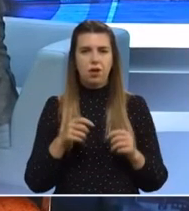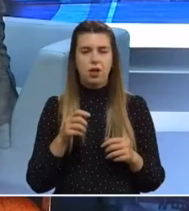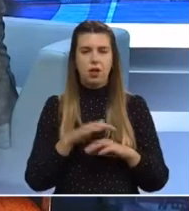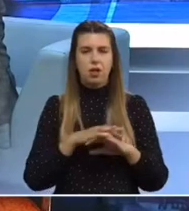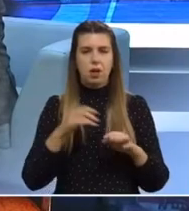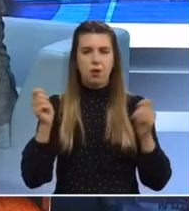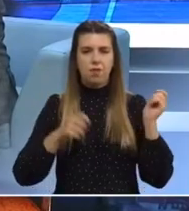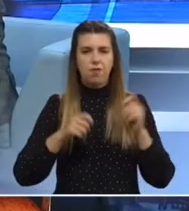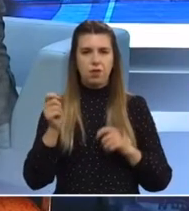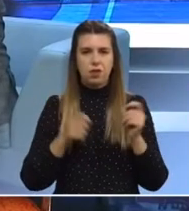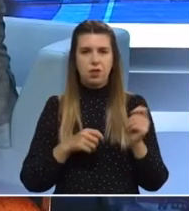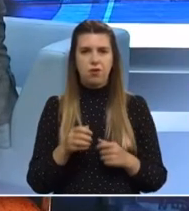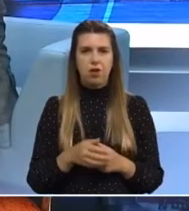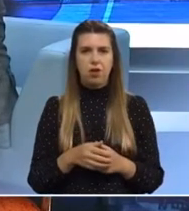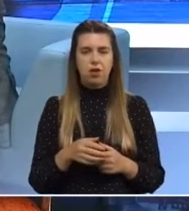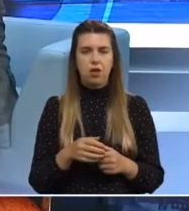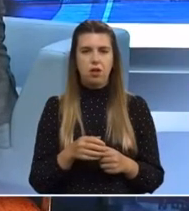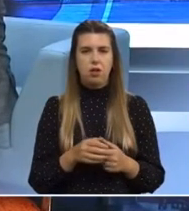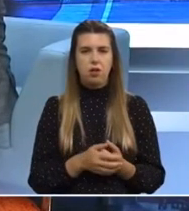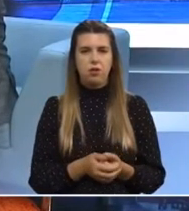фестивале, на ярмарке фестиваля